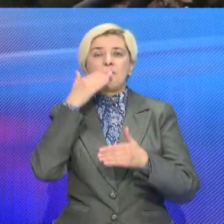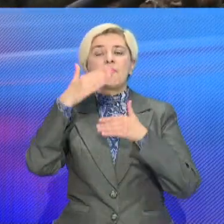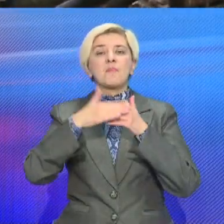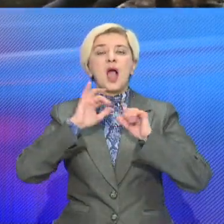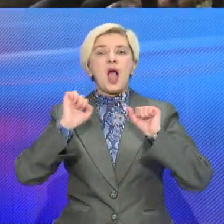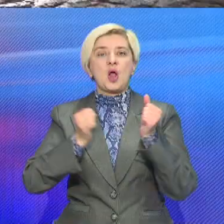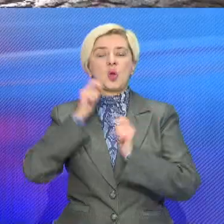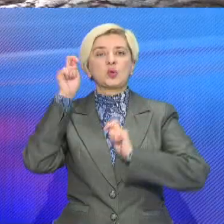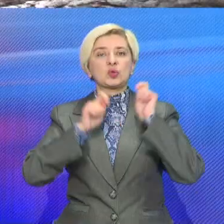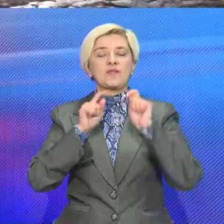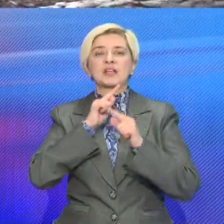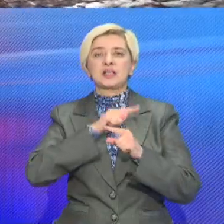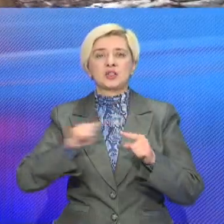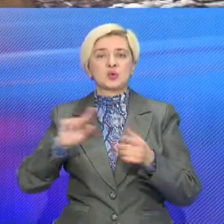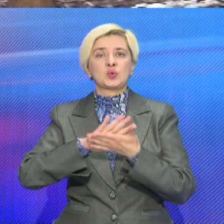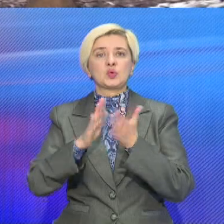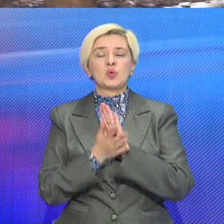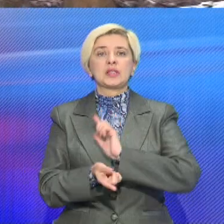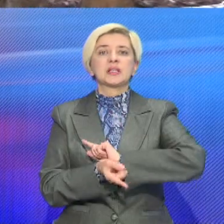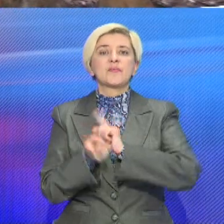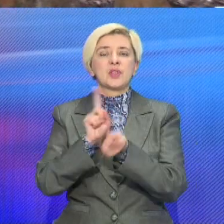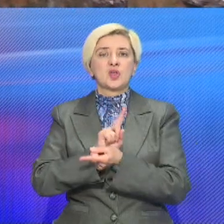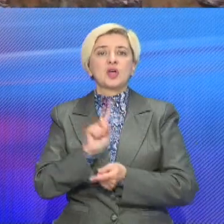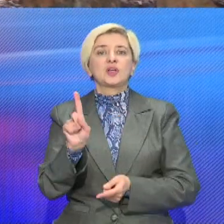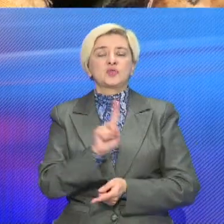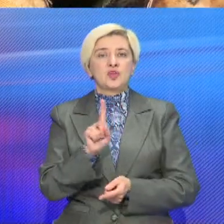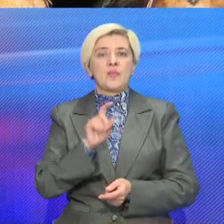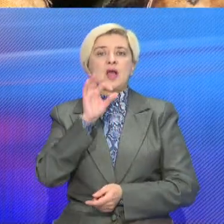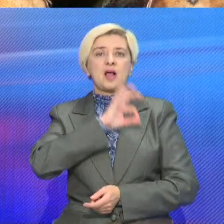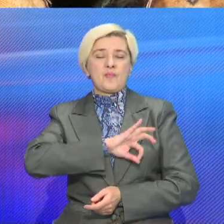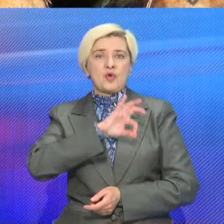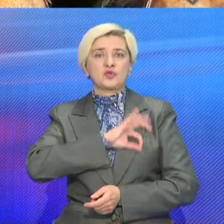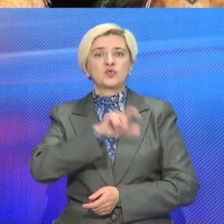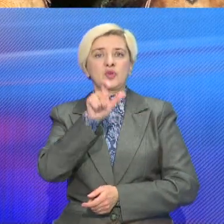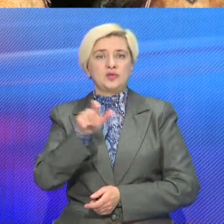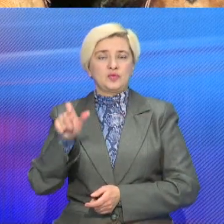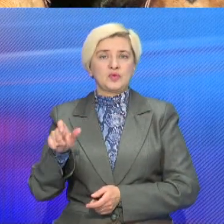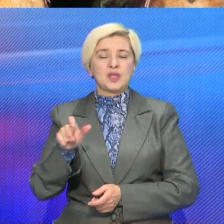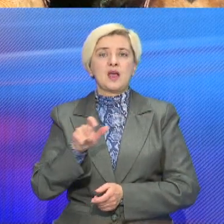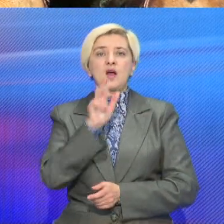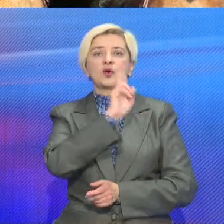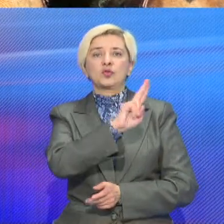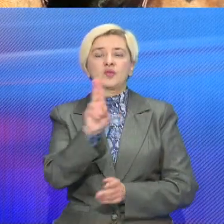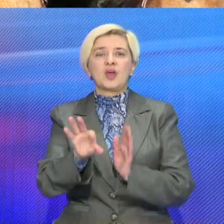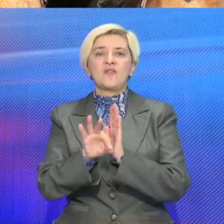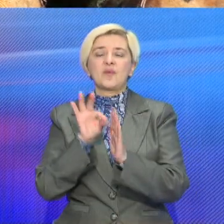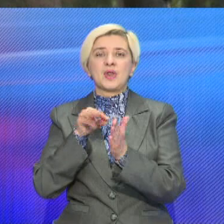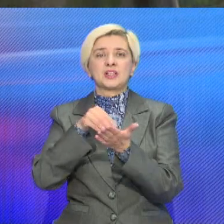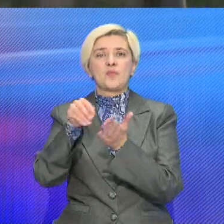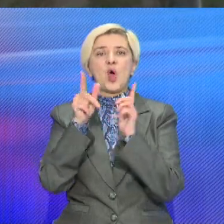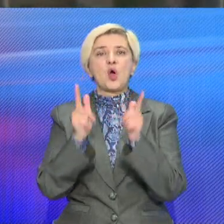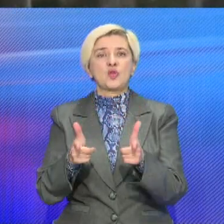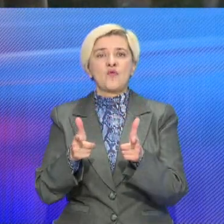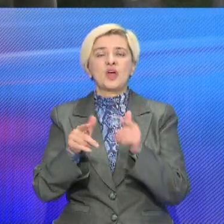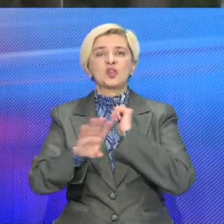холодного дождливого сезона ситуация изменилась, чем и активно корыстаются жихары Приньомення. Хтось выбирает закупку готовых